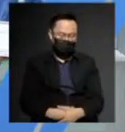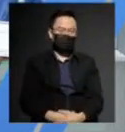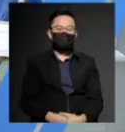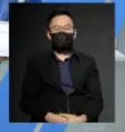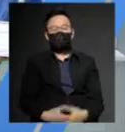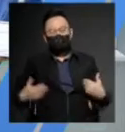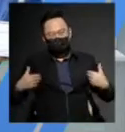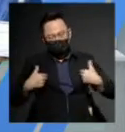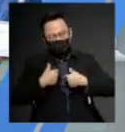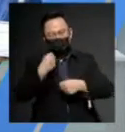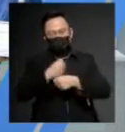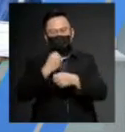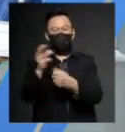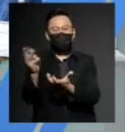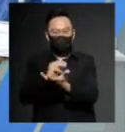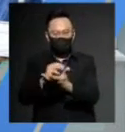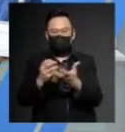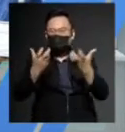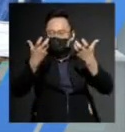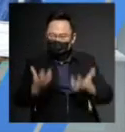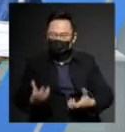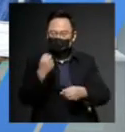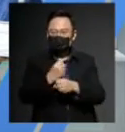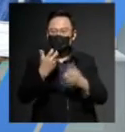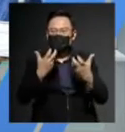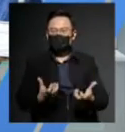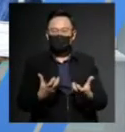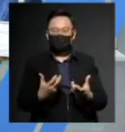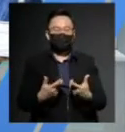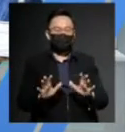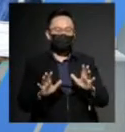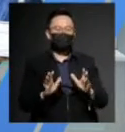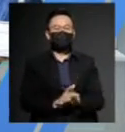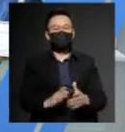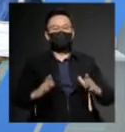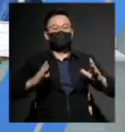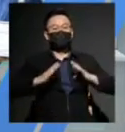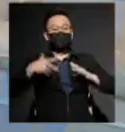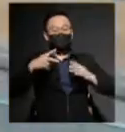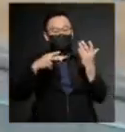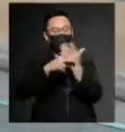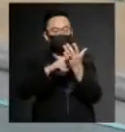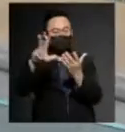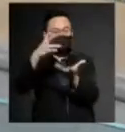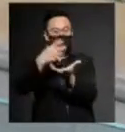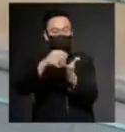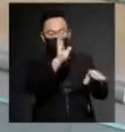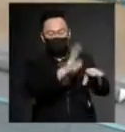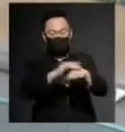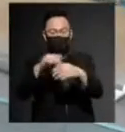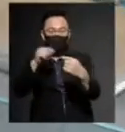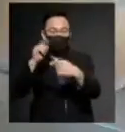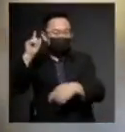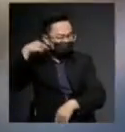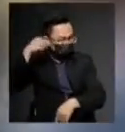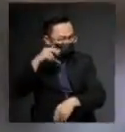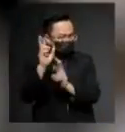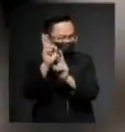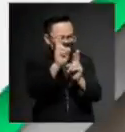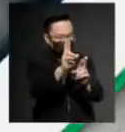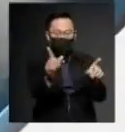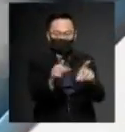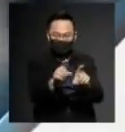างนะคะพี่นะคะทราบว่างานหนักนะคะช่วงนี้เอาเดี๋ยวเราพักกันสักครู่ช่วงหน้าไทยรัฐทันข่าวมาเตือนภัยผู้หญิงเตือนแล้วเตือนอีกเตือน